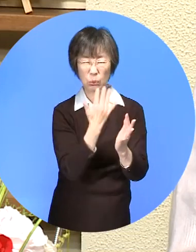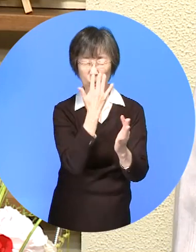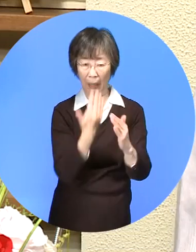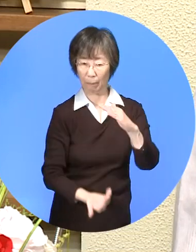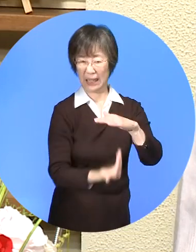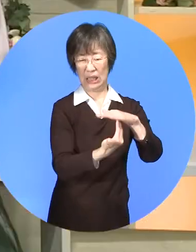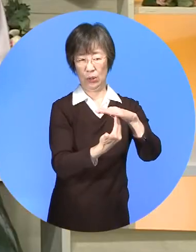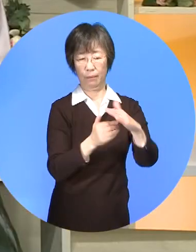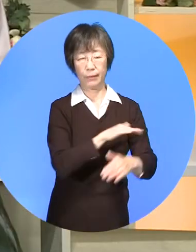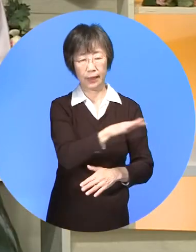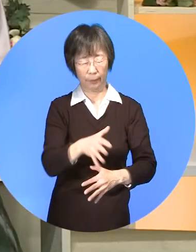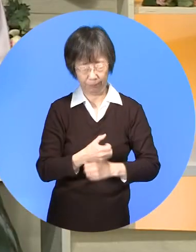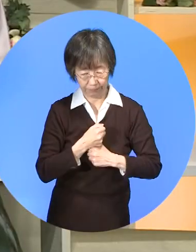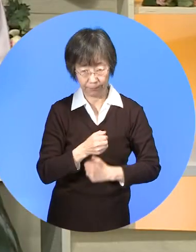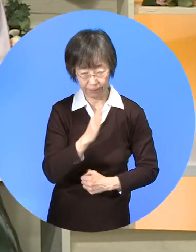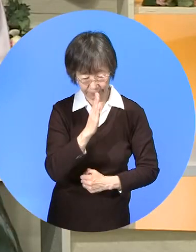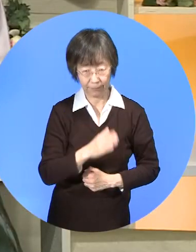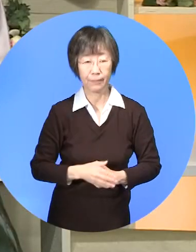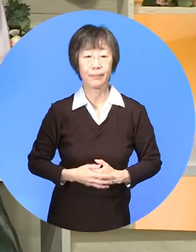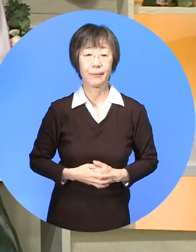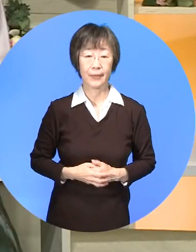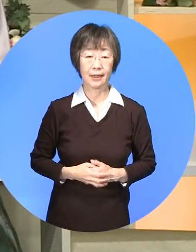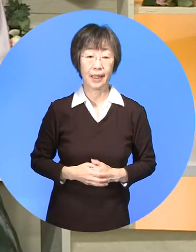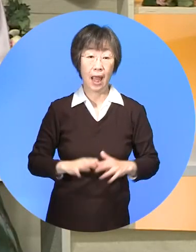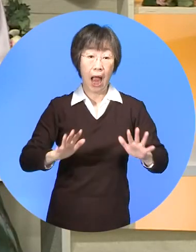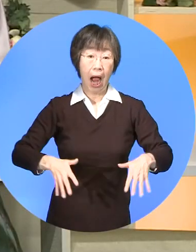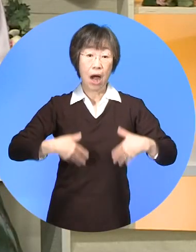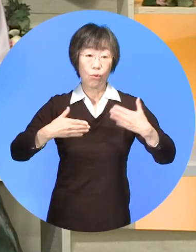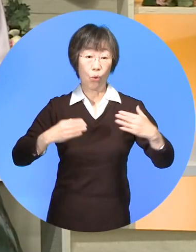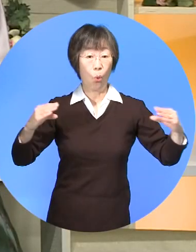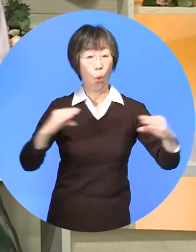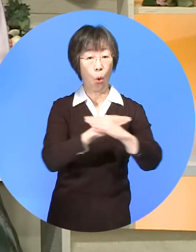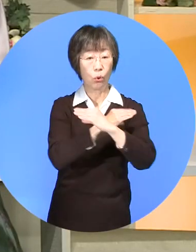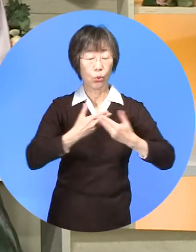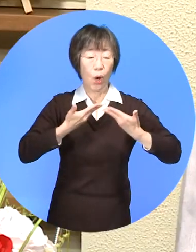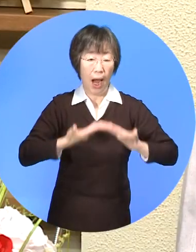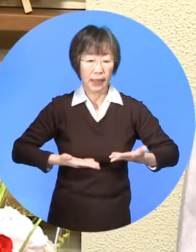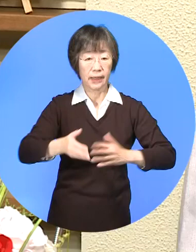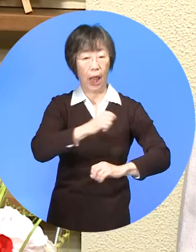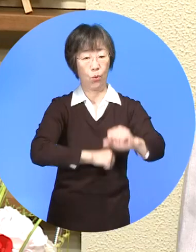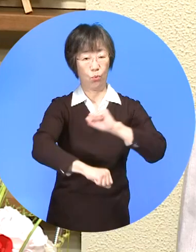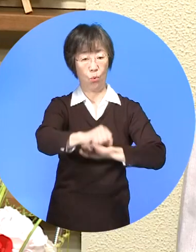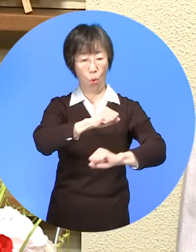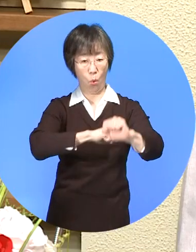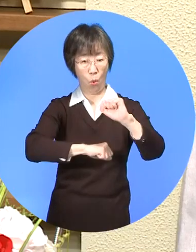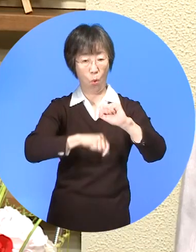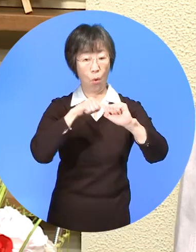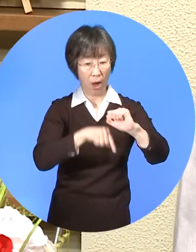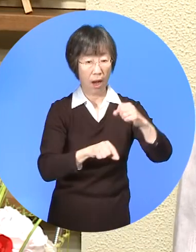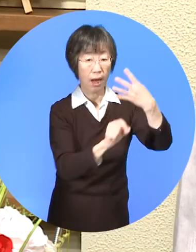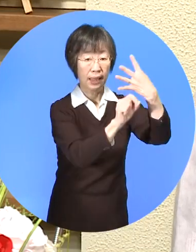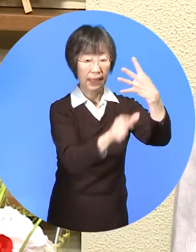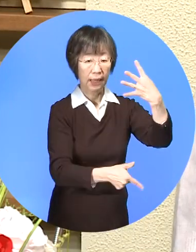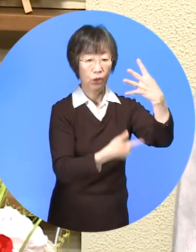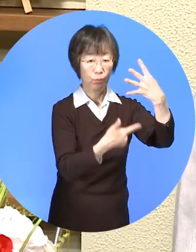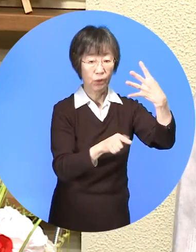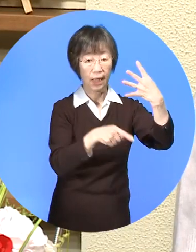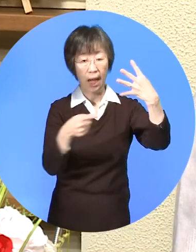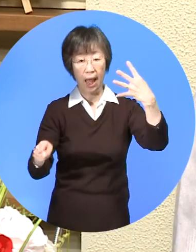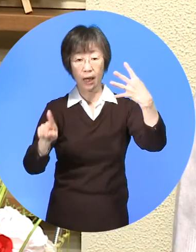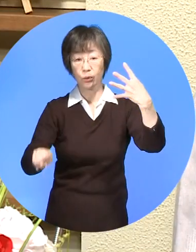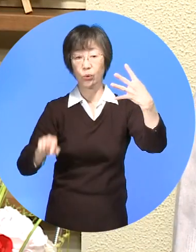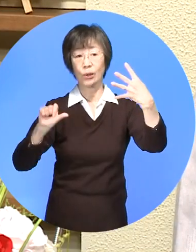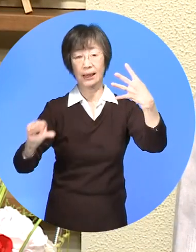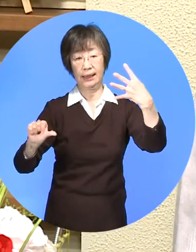注意ください。そして春の交通安全運動の時期ではあります、 はい、 春の全国交通安全運動が4月6日